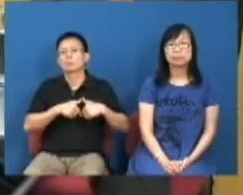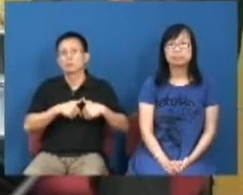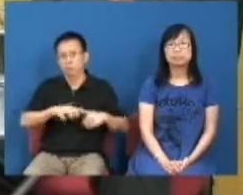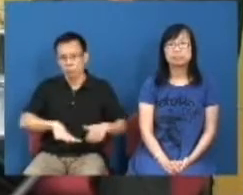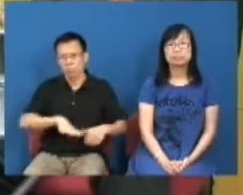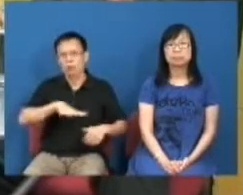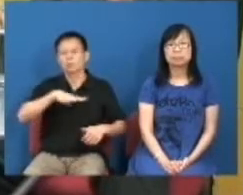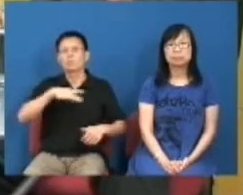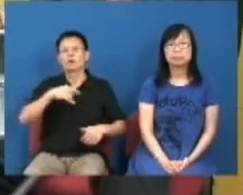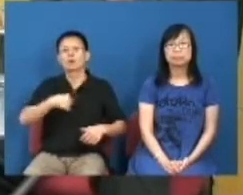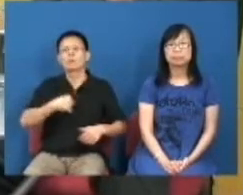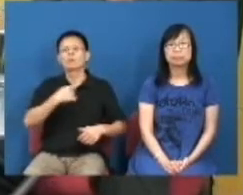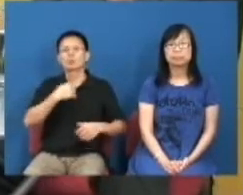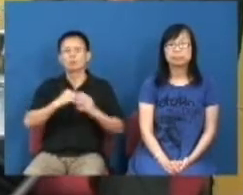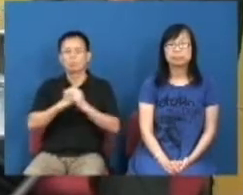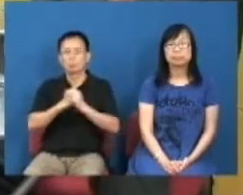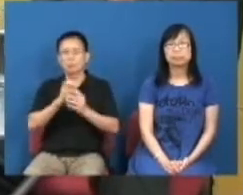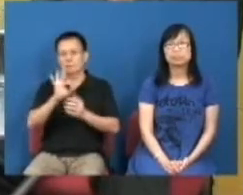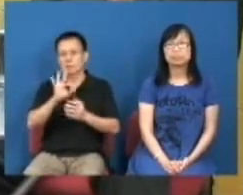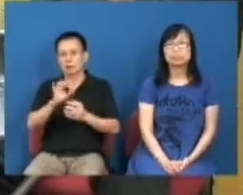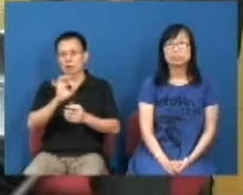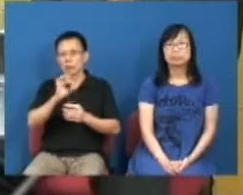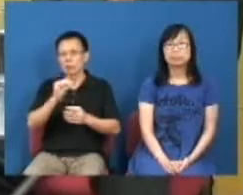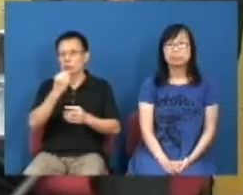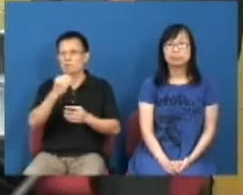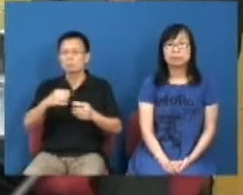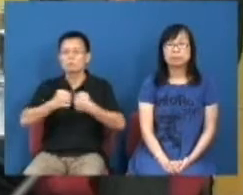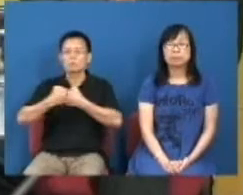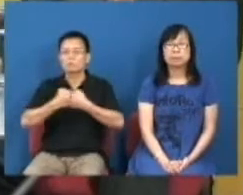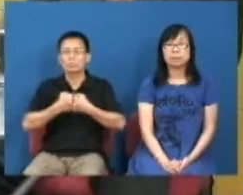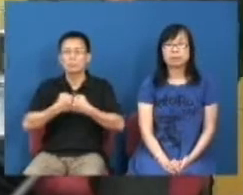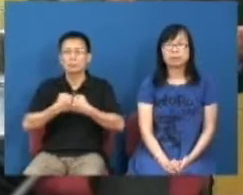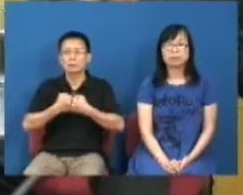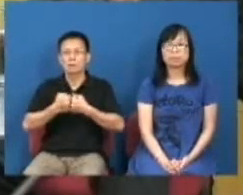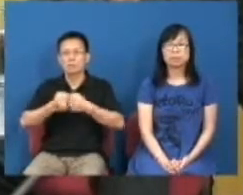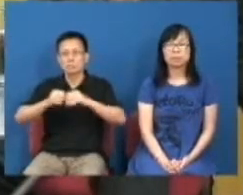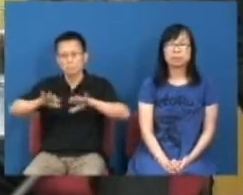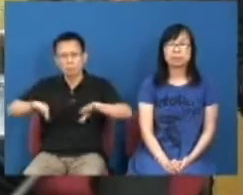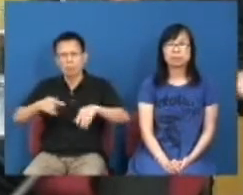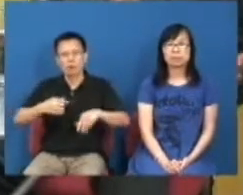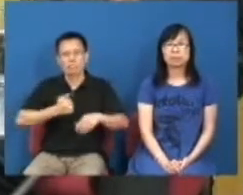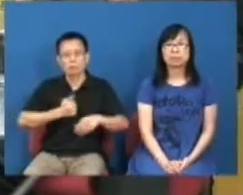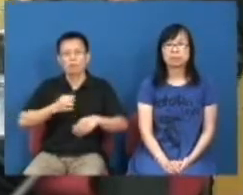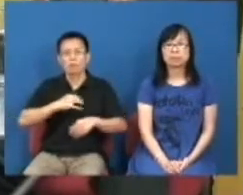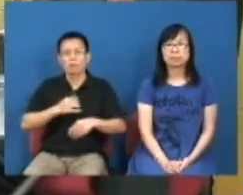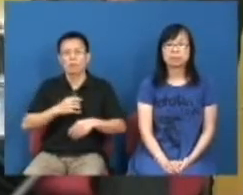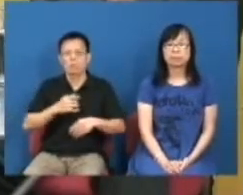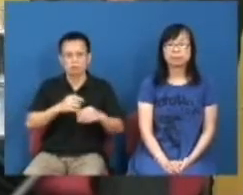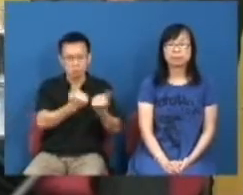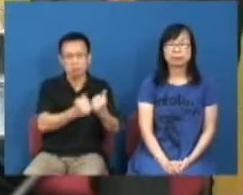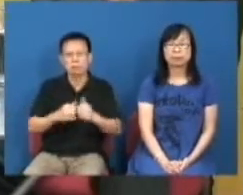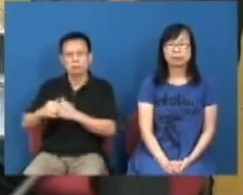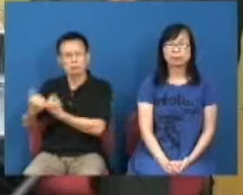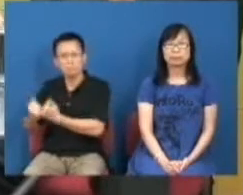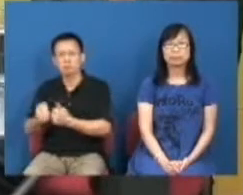要求就可以了，你不會有利益衝突，調解員我又不認識他，又不認識他，那沒有什麼利益